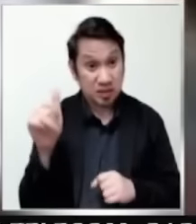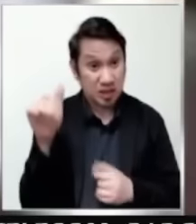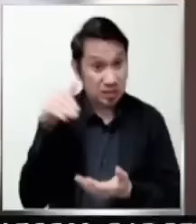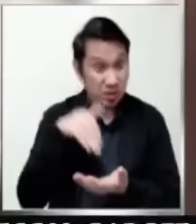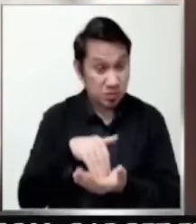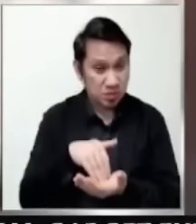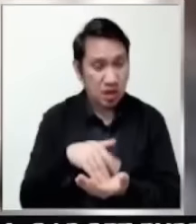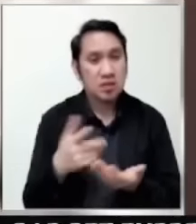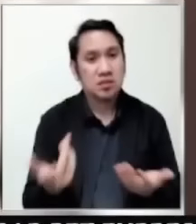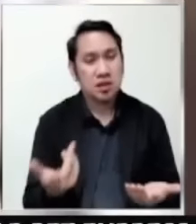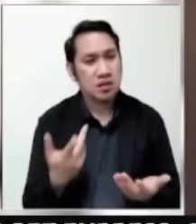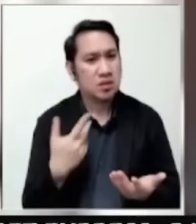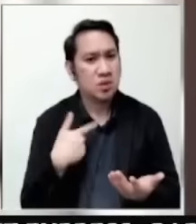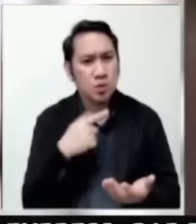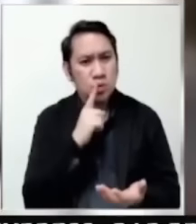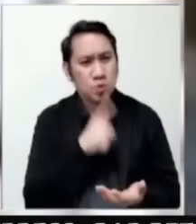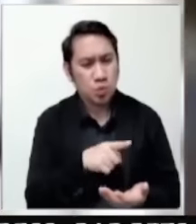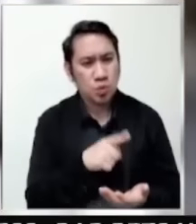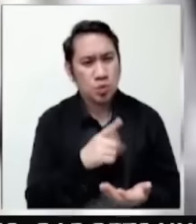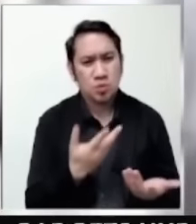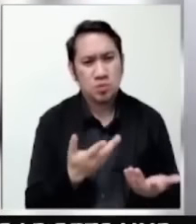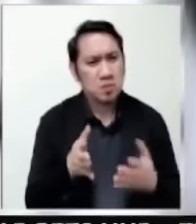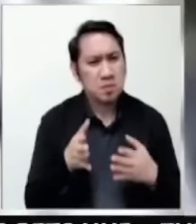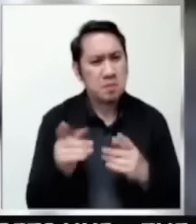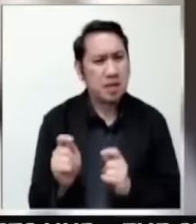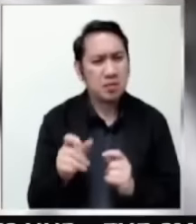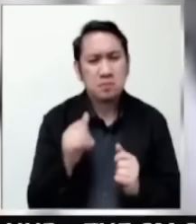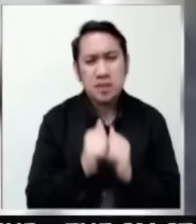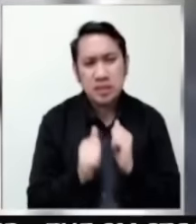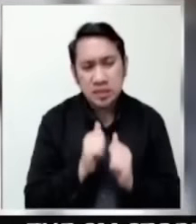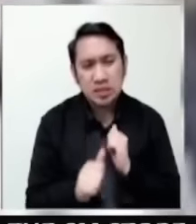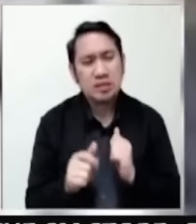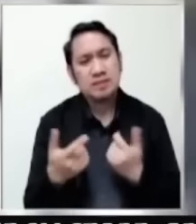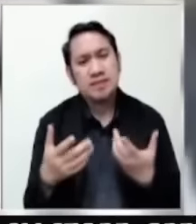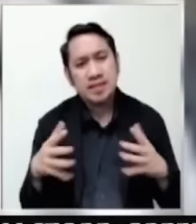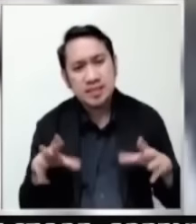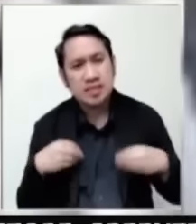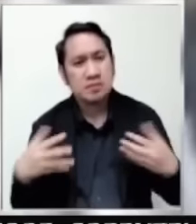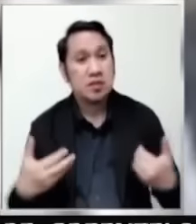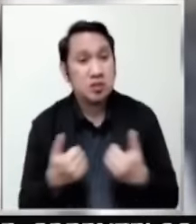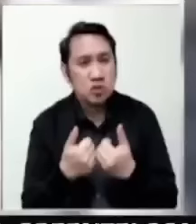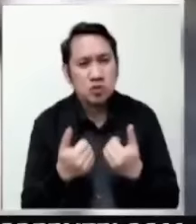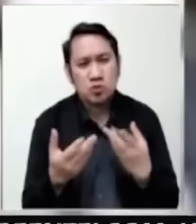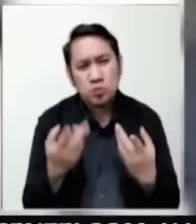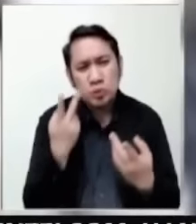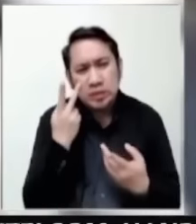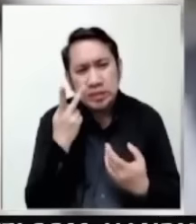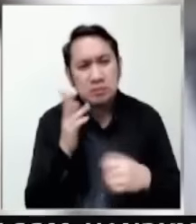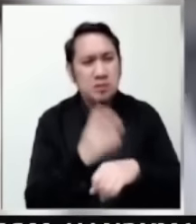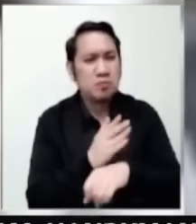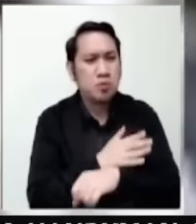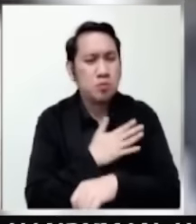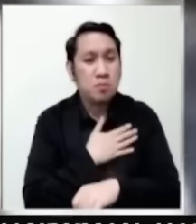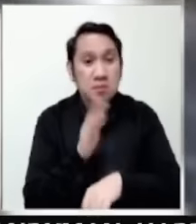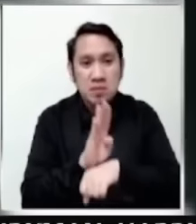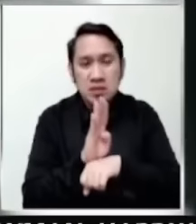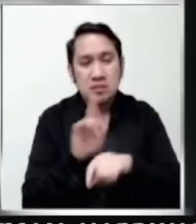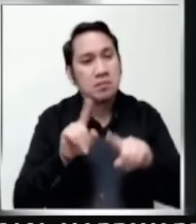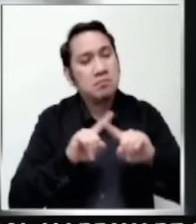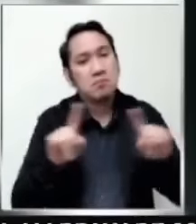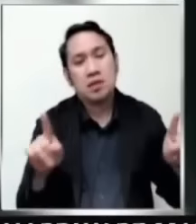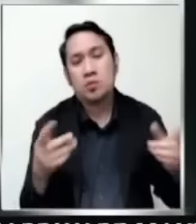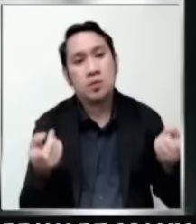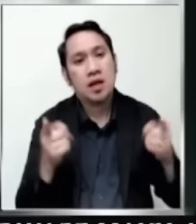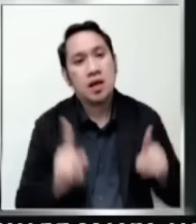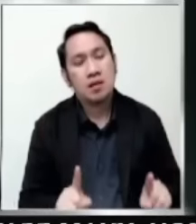ko. Nasabi ko, sige, susugal ko to para sana mas lumago. Ang nangyari po, lalo pong kami nawalan eh. Nagtanong